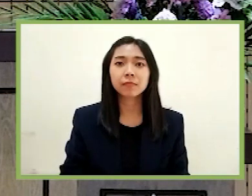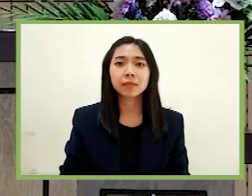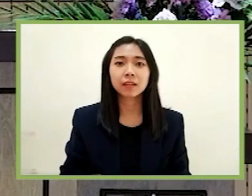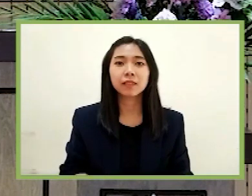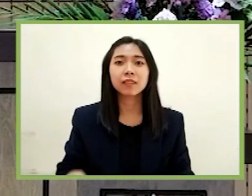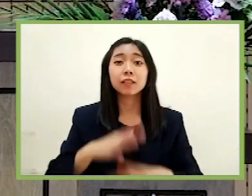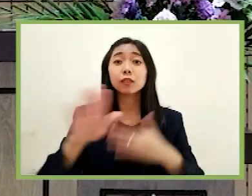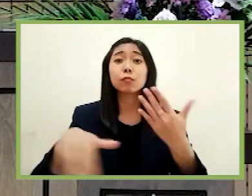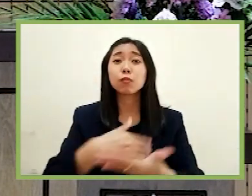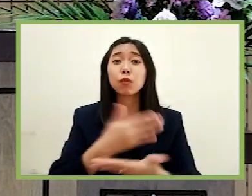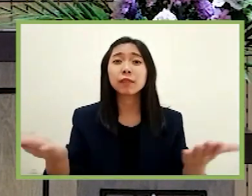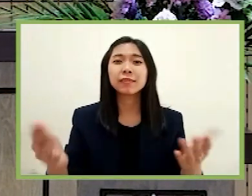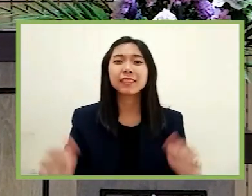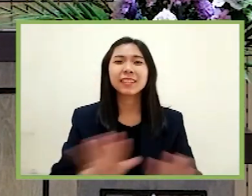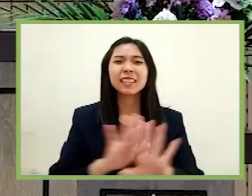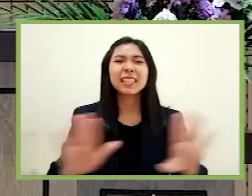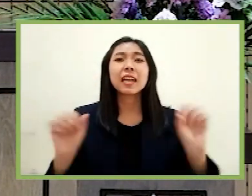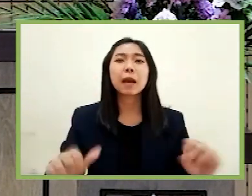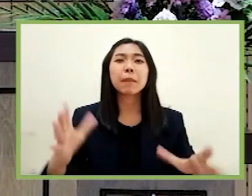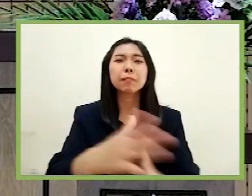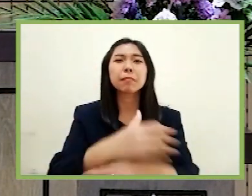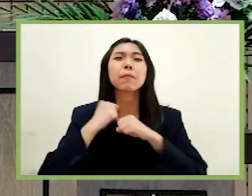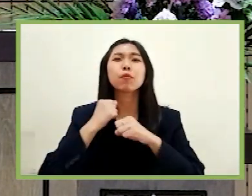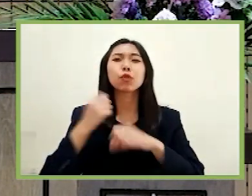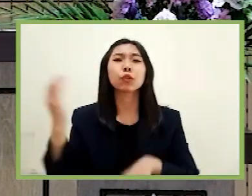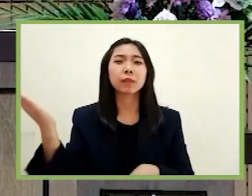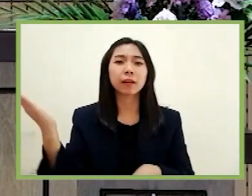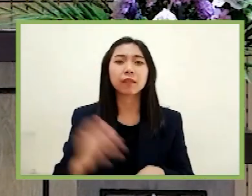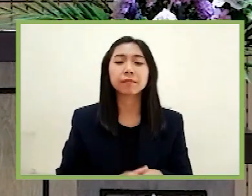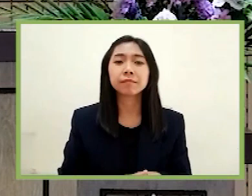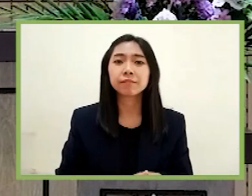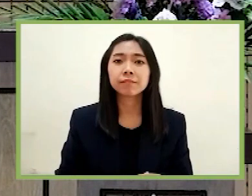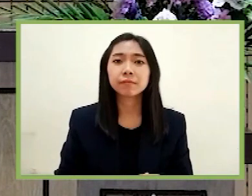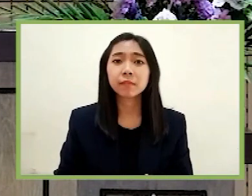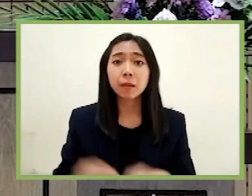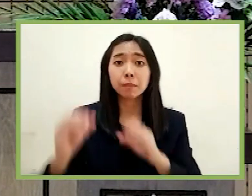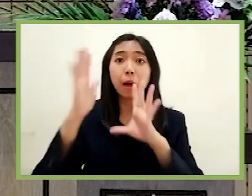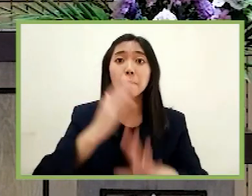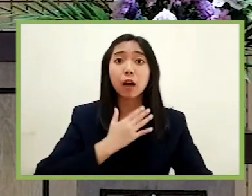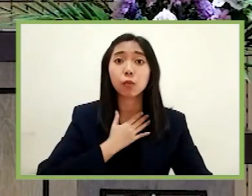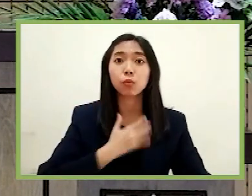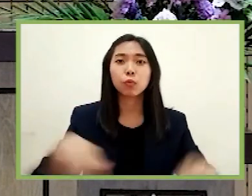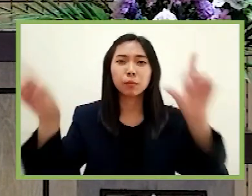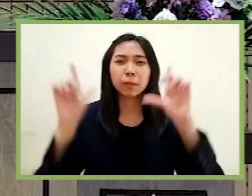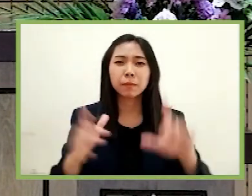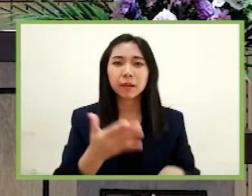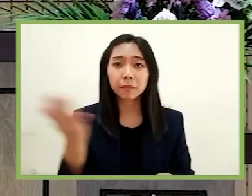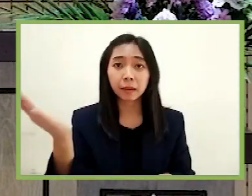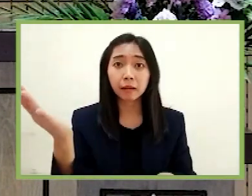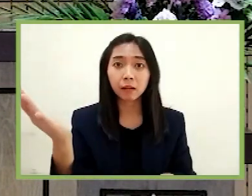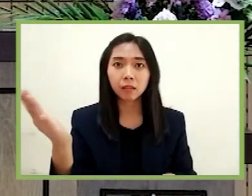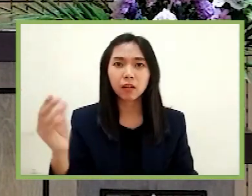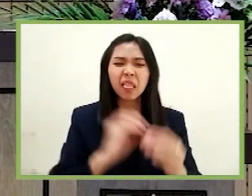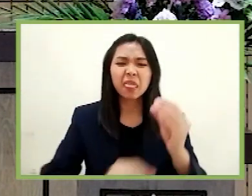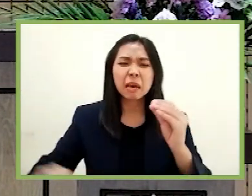akan merebut mereka dari tanganku bapakku yang memberikan mereka kepadaku lebih